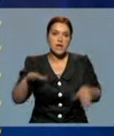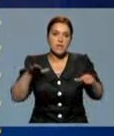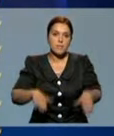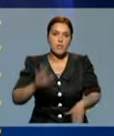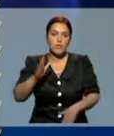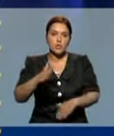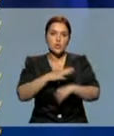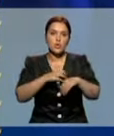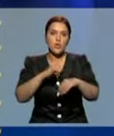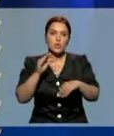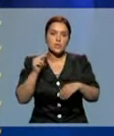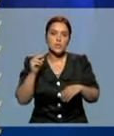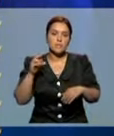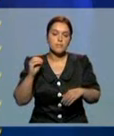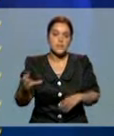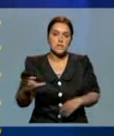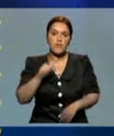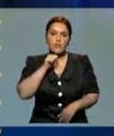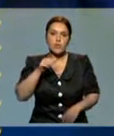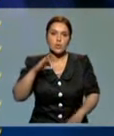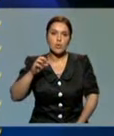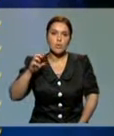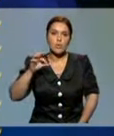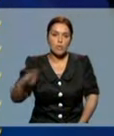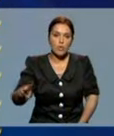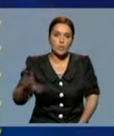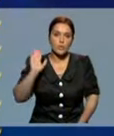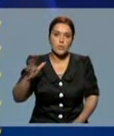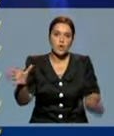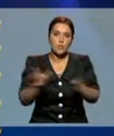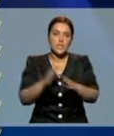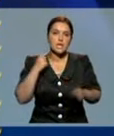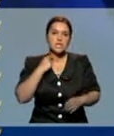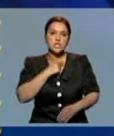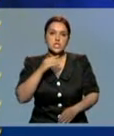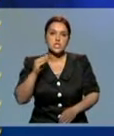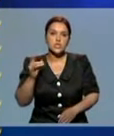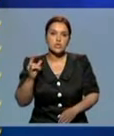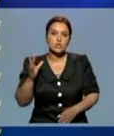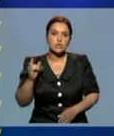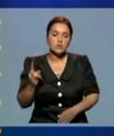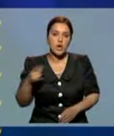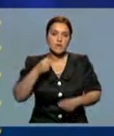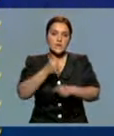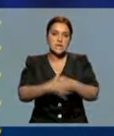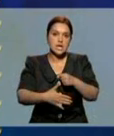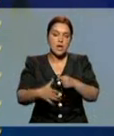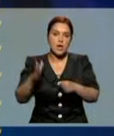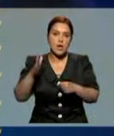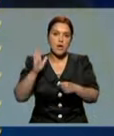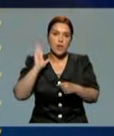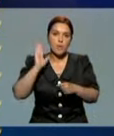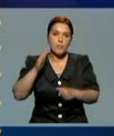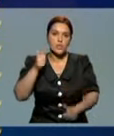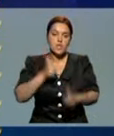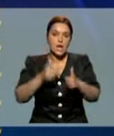арене с кокшетауским Ожетпесом. В Кустанае Табол проведет поединок с талдыкурганским Житусу, ну а в центральном матче